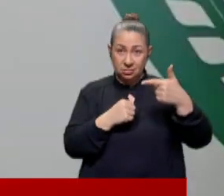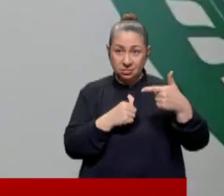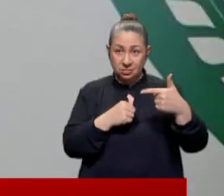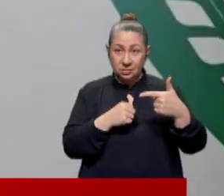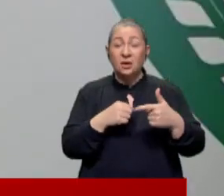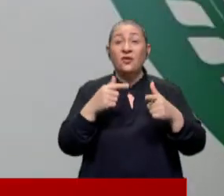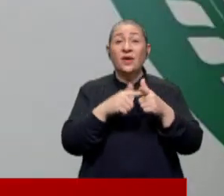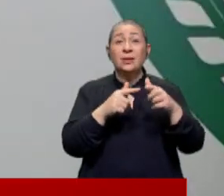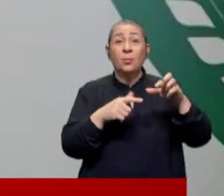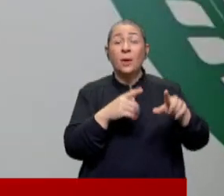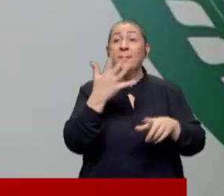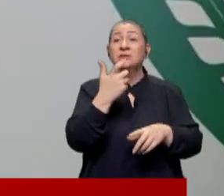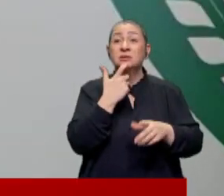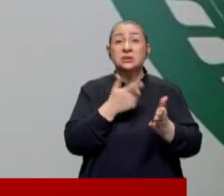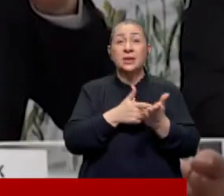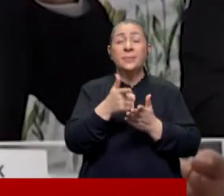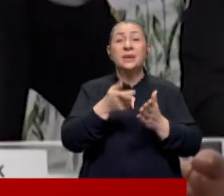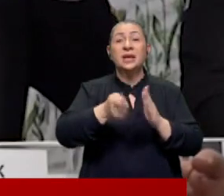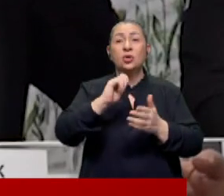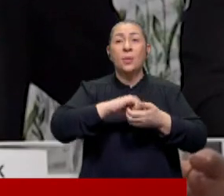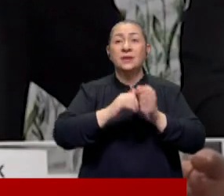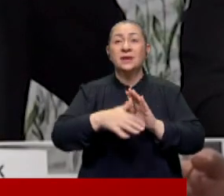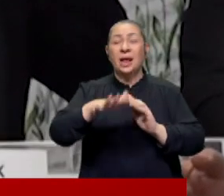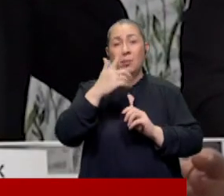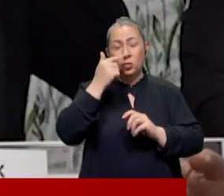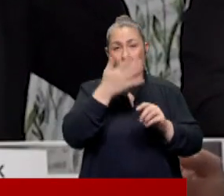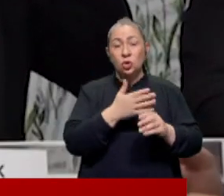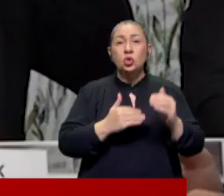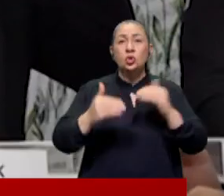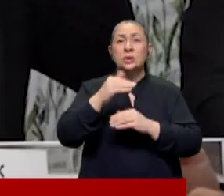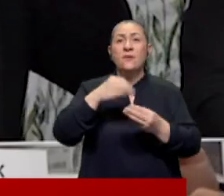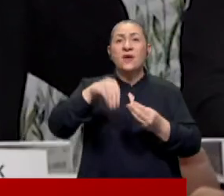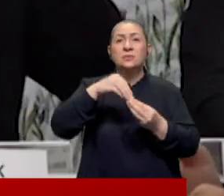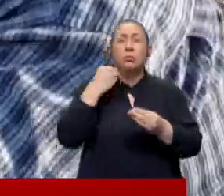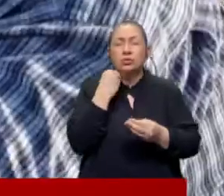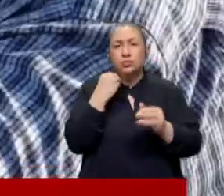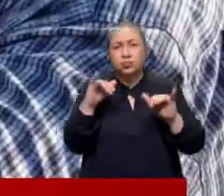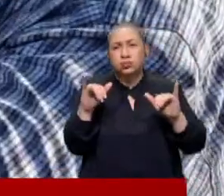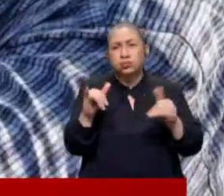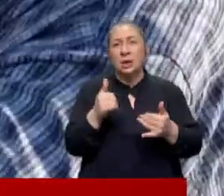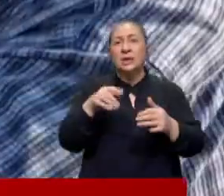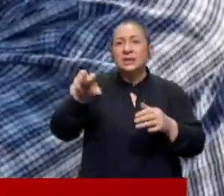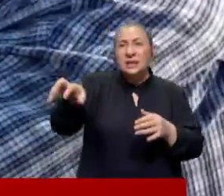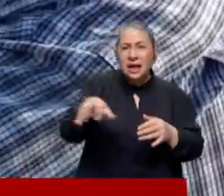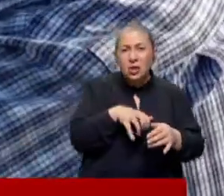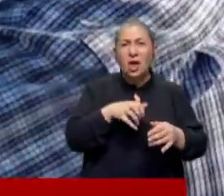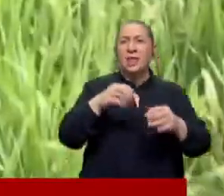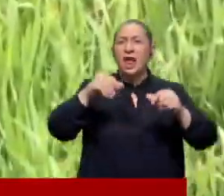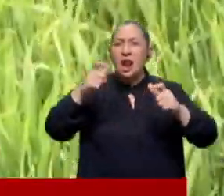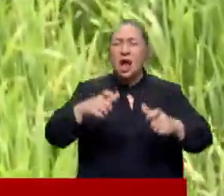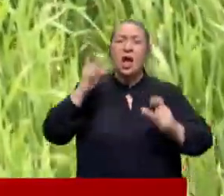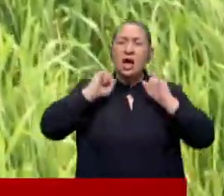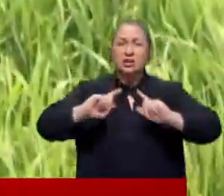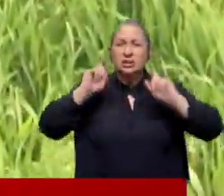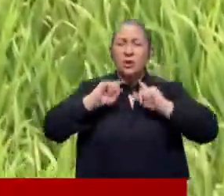alacak. Fahrettin Poyraz 5 yıldır Tarım Kredi Kooperatifi Genel Müdürü'ydü. Yüksek faizli borçlar nedeniyle traktörü tarlası haciz edilen